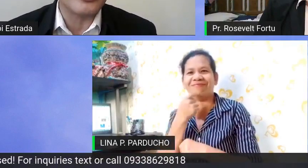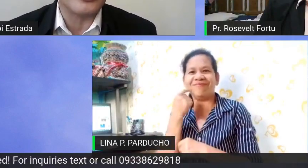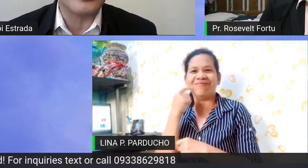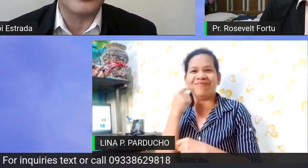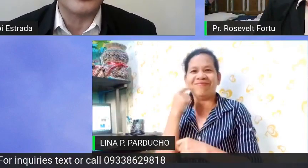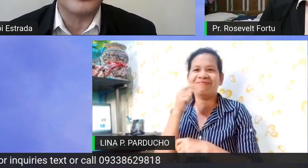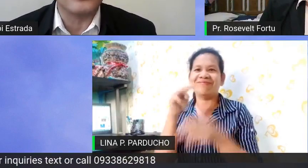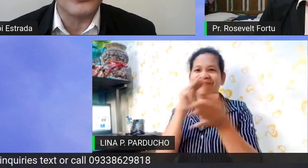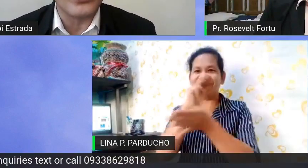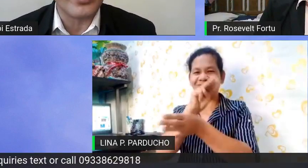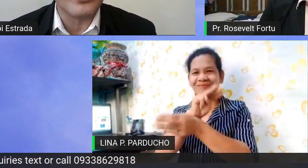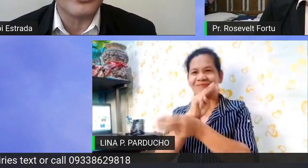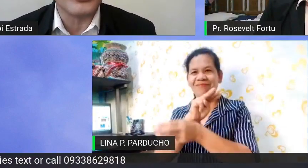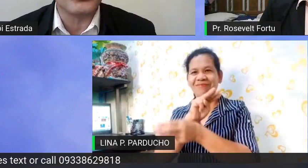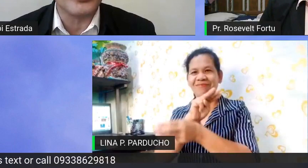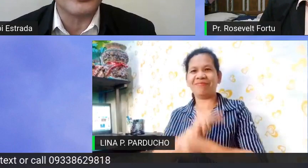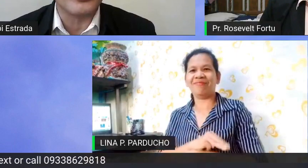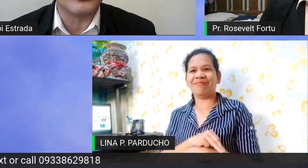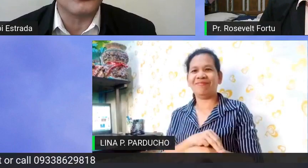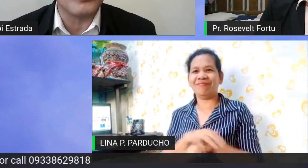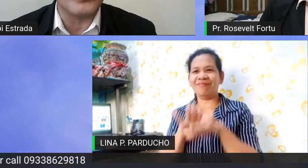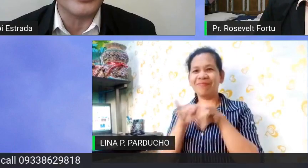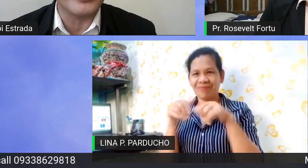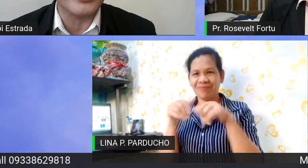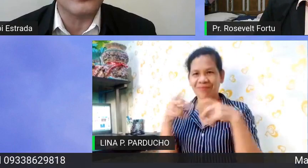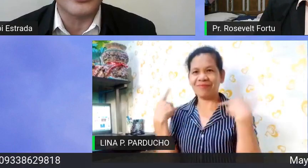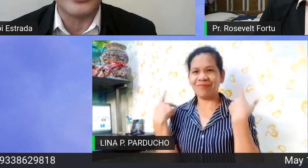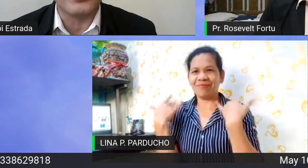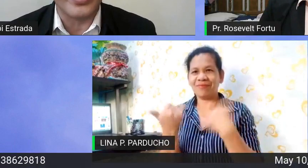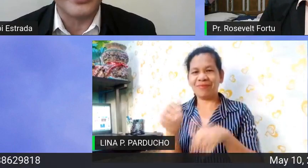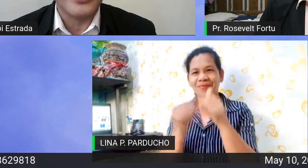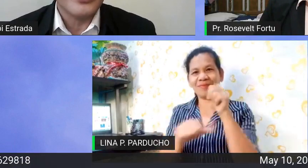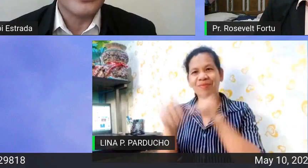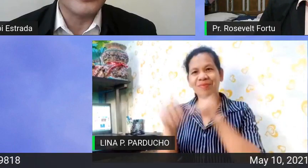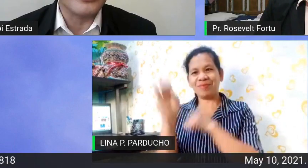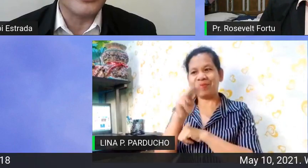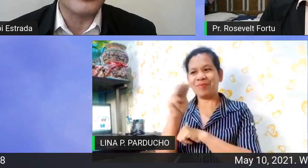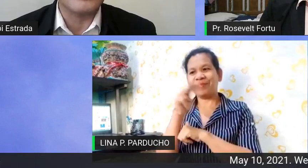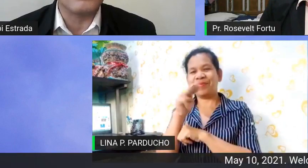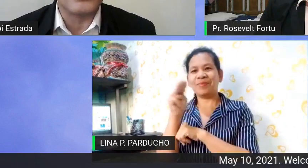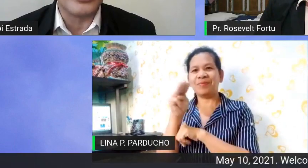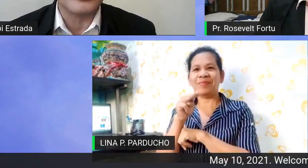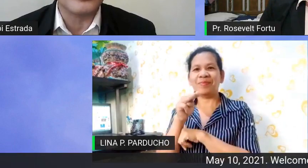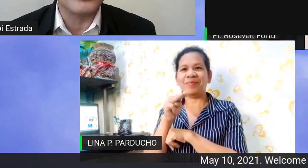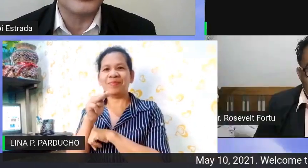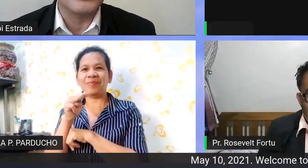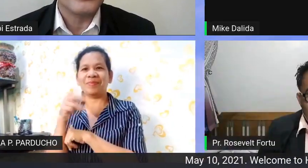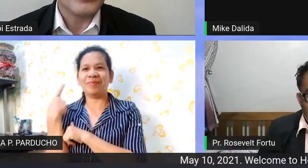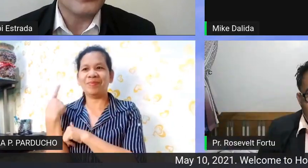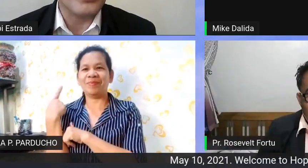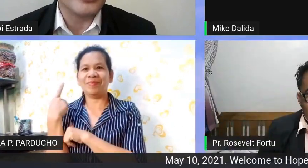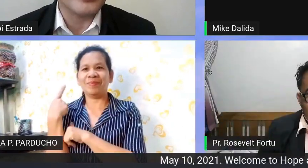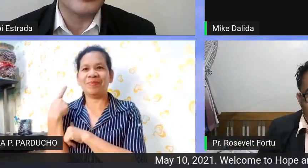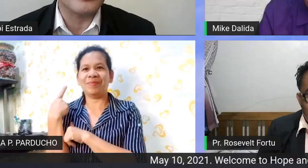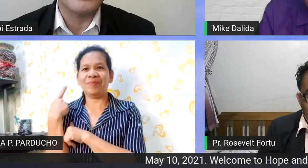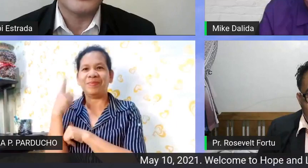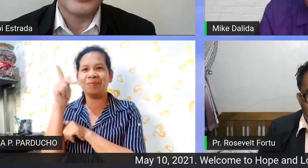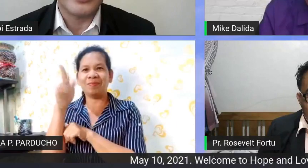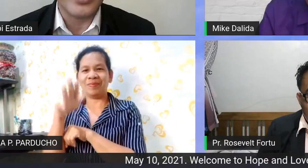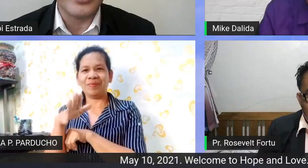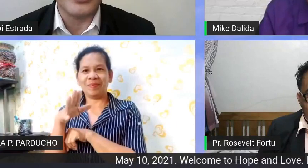course, kasama din natin ang atin pong regular speaker tuwing Monday, walang iba, kundi si Pastor